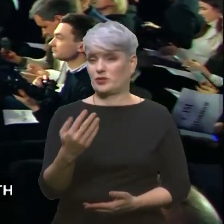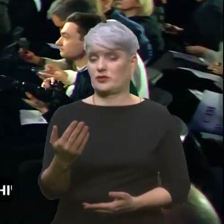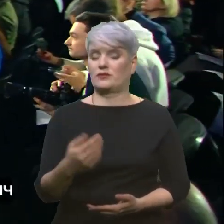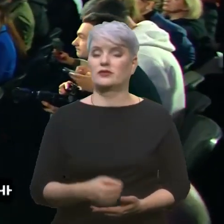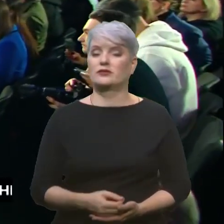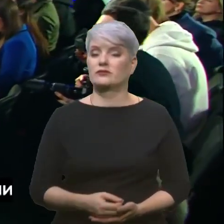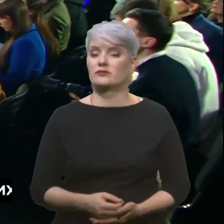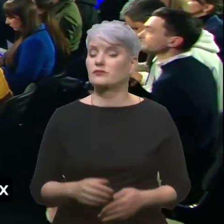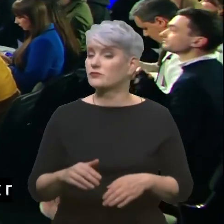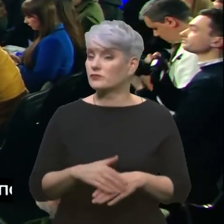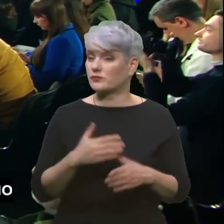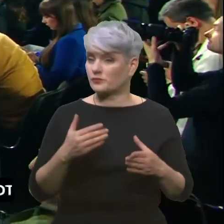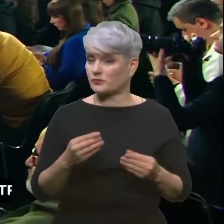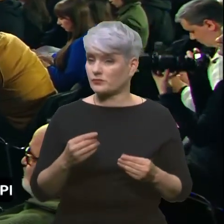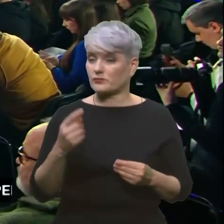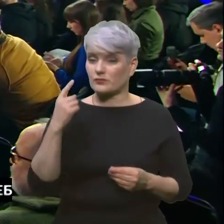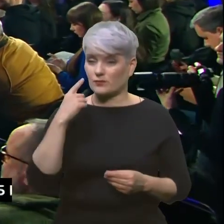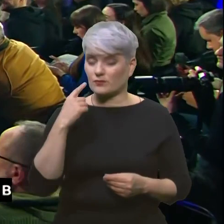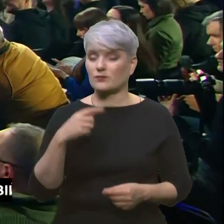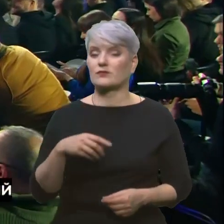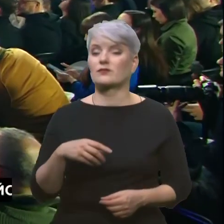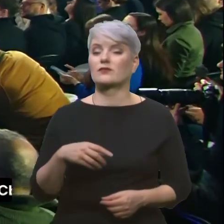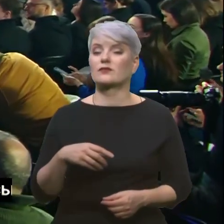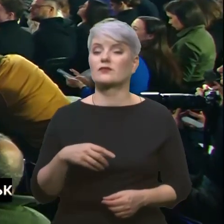Добрий день, чуєте мене? Та,